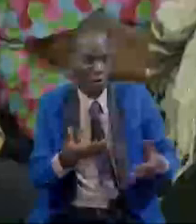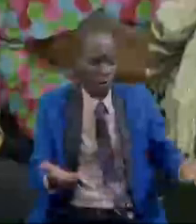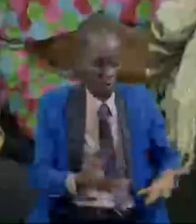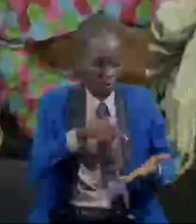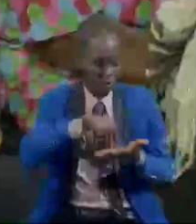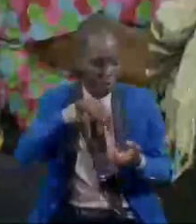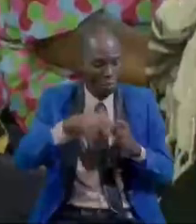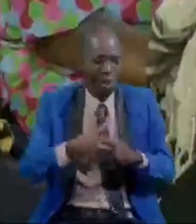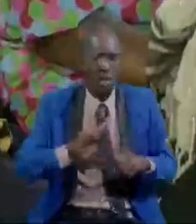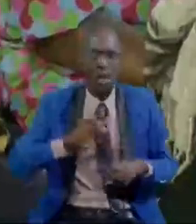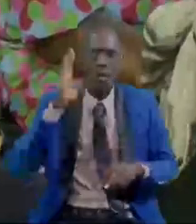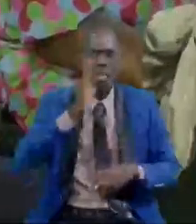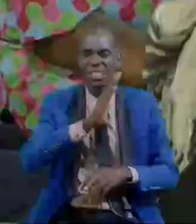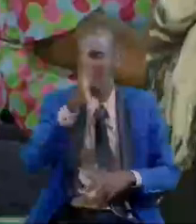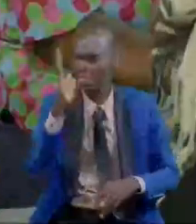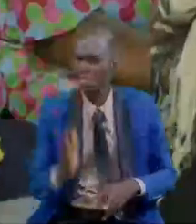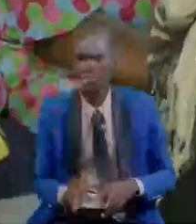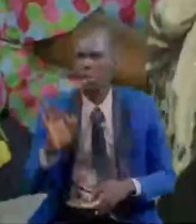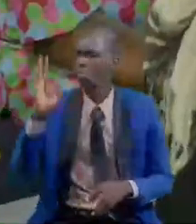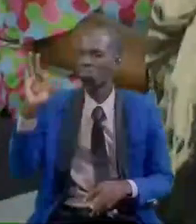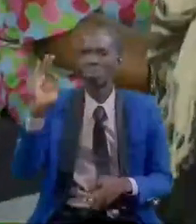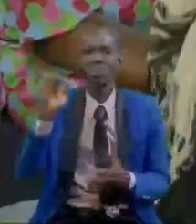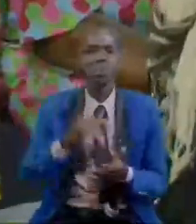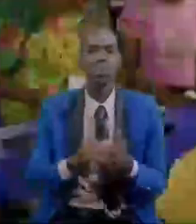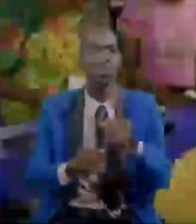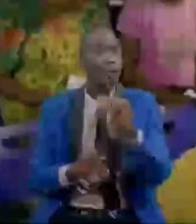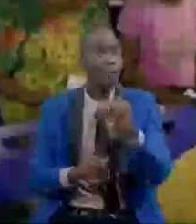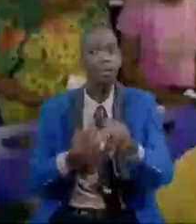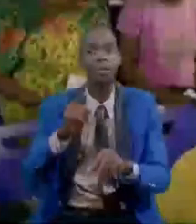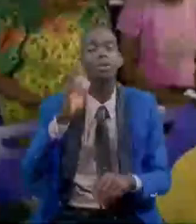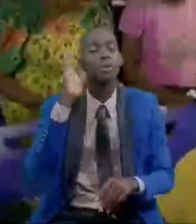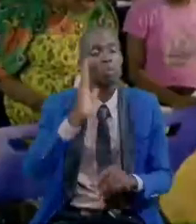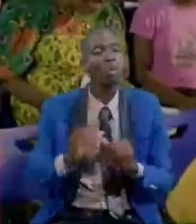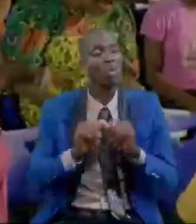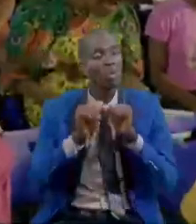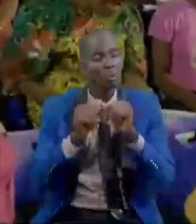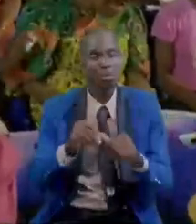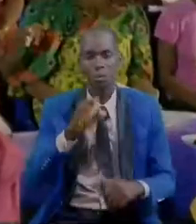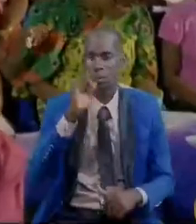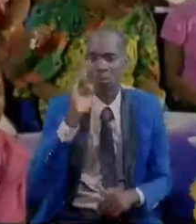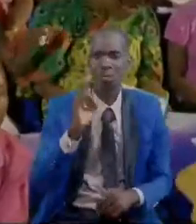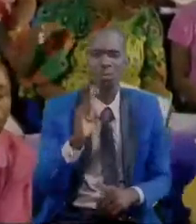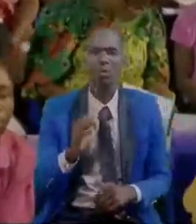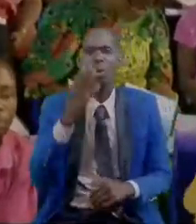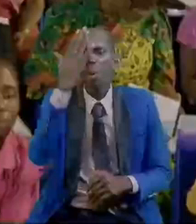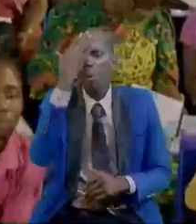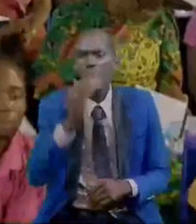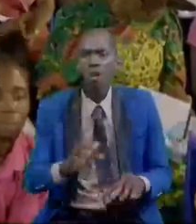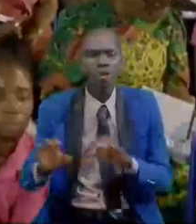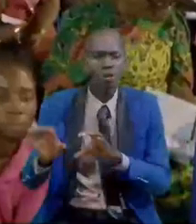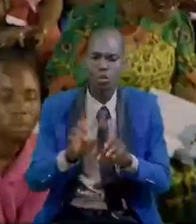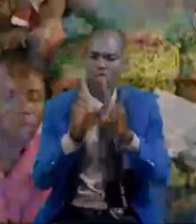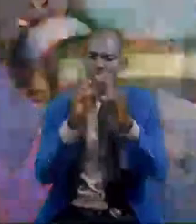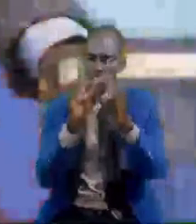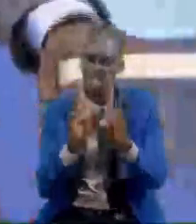prêcher encore. Tu vas encore prêcher. Tu vas prêcher encore. Pourquoi les tests et les épreuves viennent dans